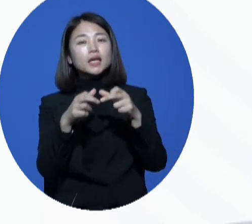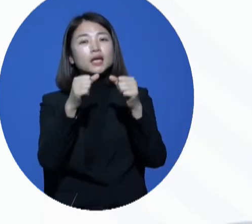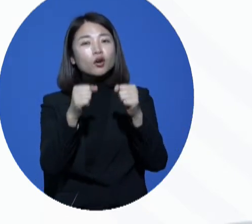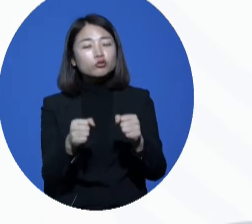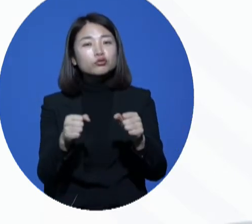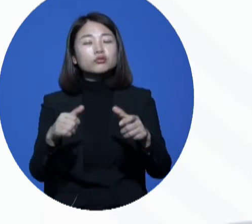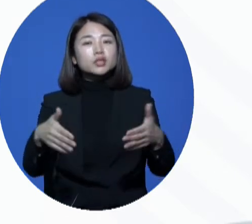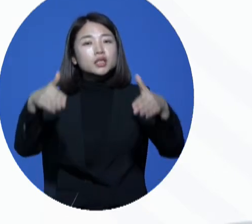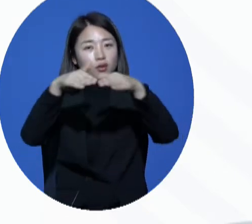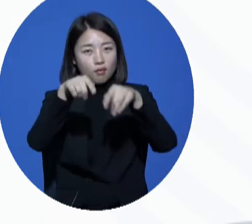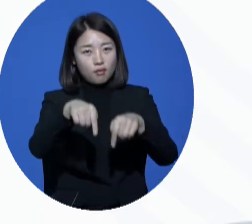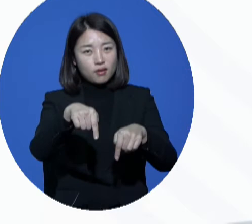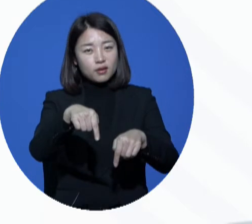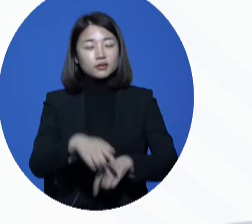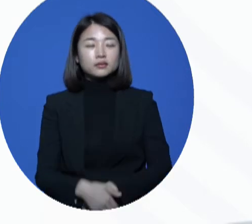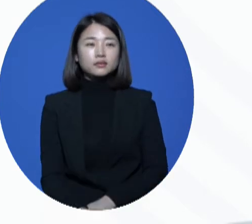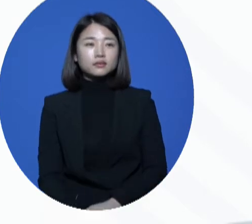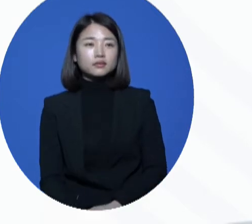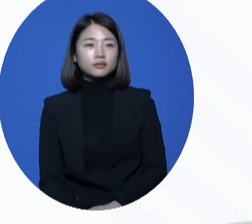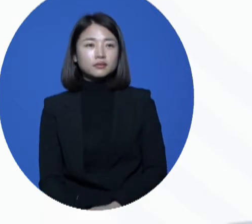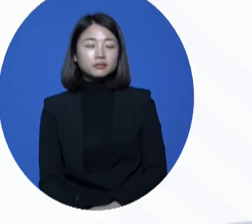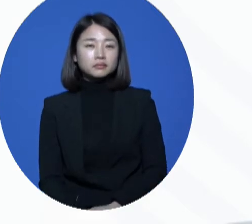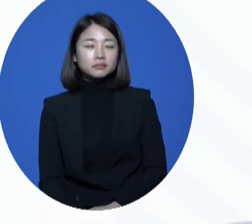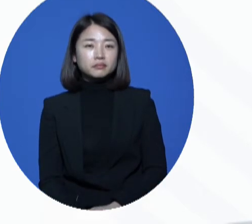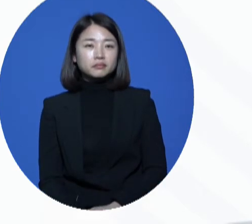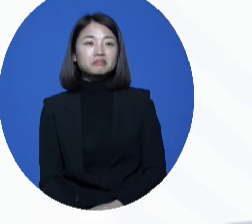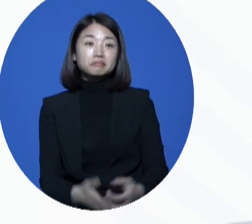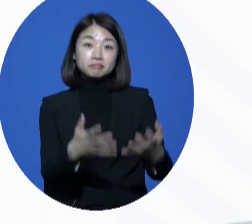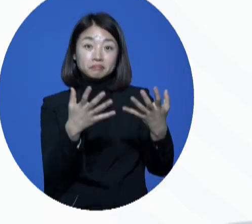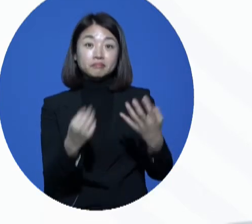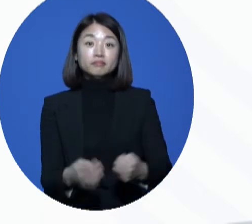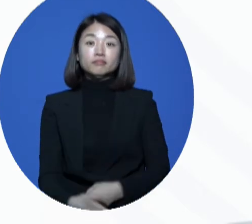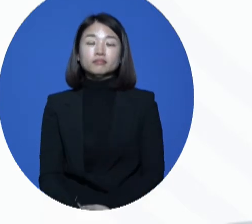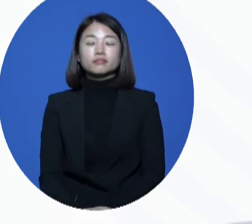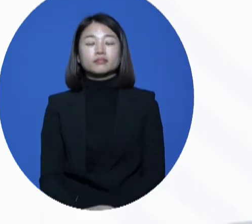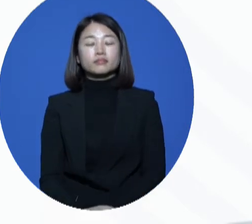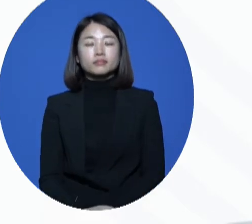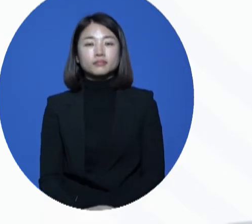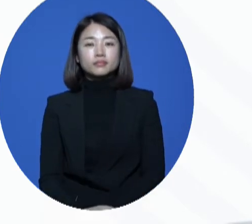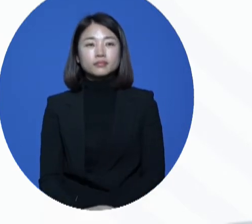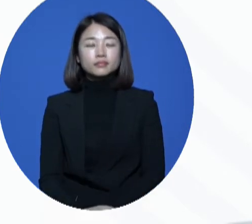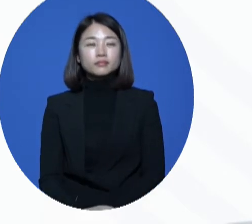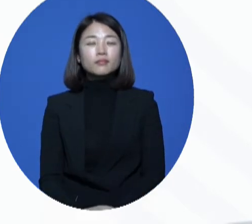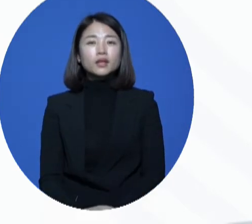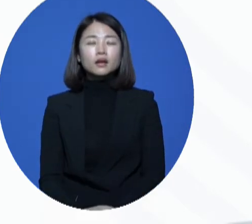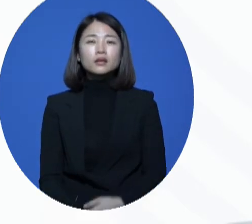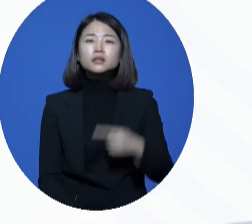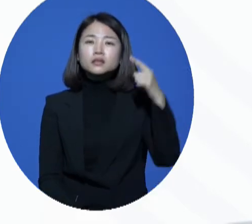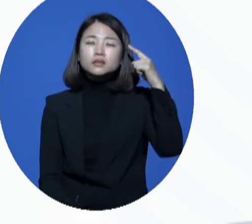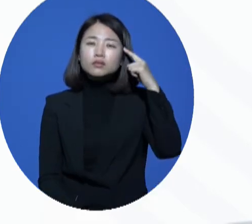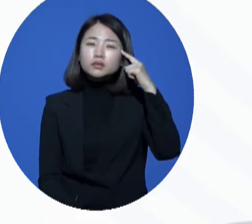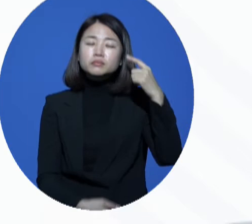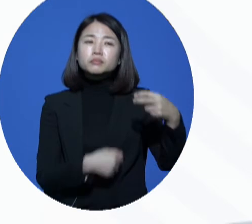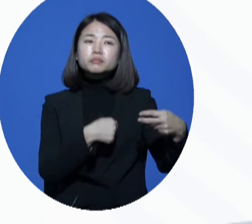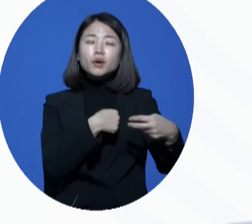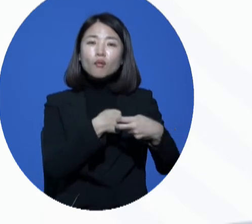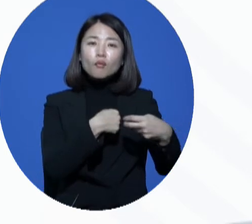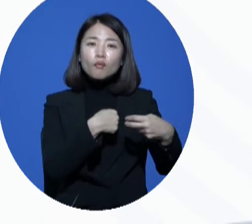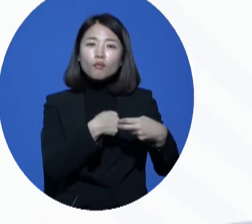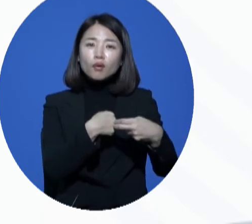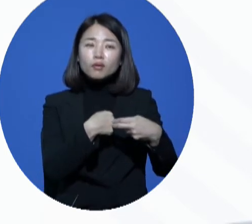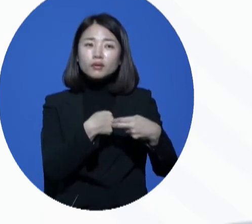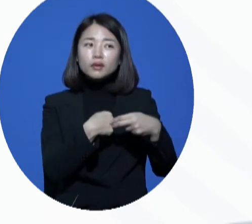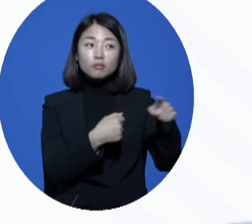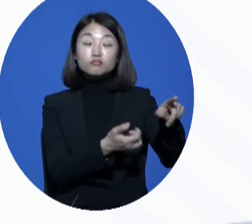통계이기 때문에 훨씬 더 많아졌음을 감안하시면 되겠습니다. 그 중에 이제 정신병원의 구조적인 문제를 조금